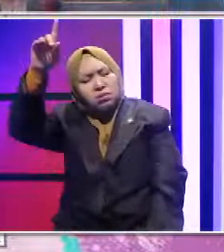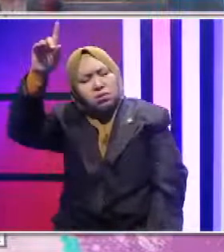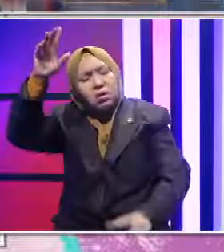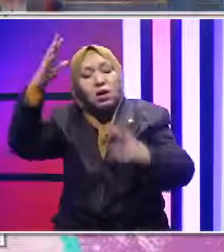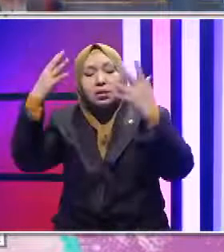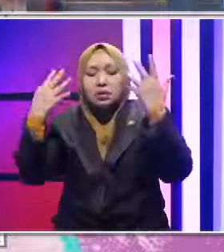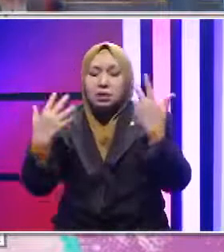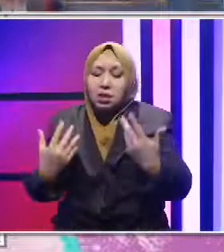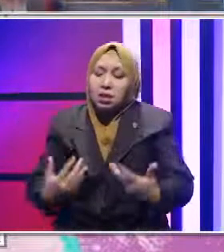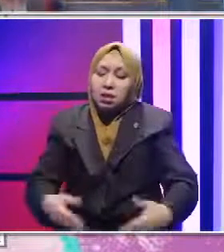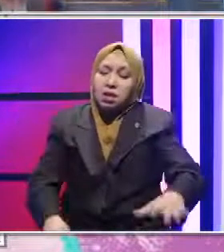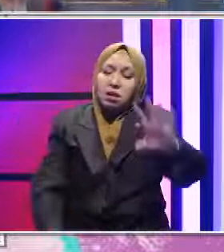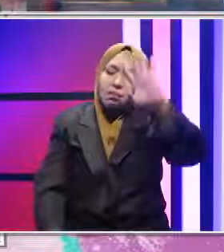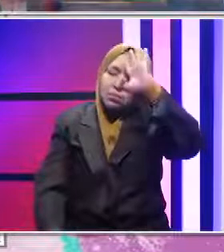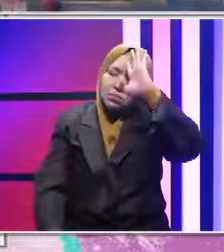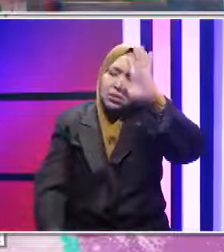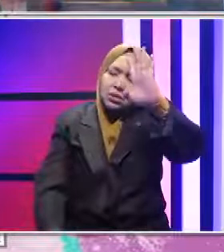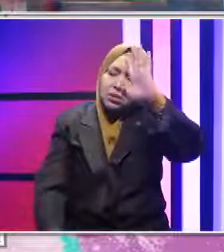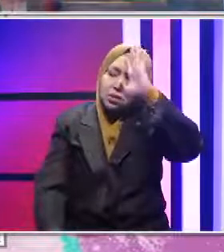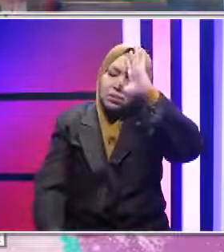الذي خلقك